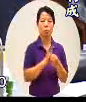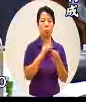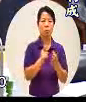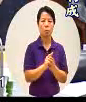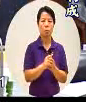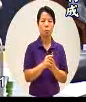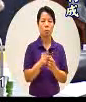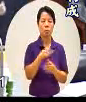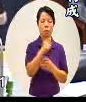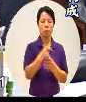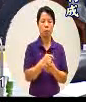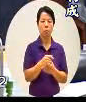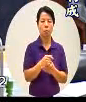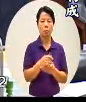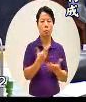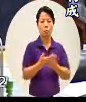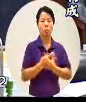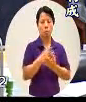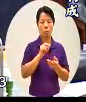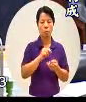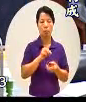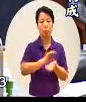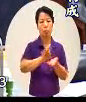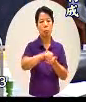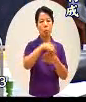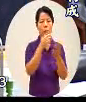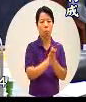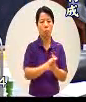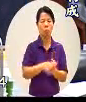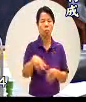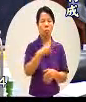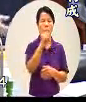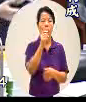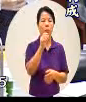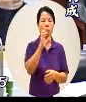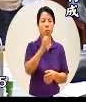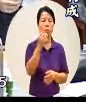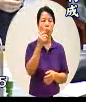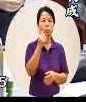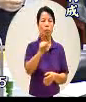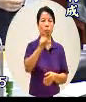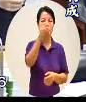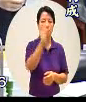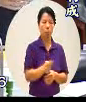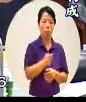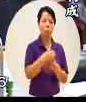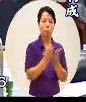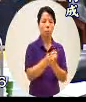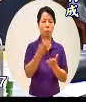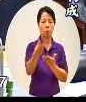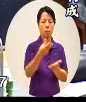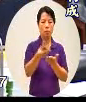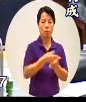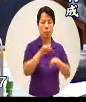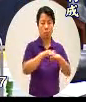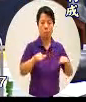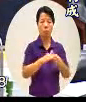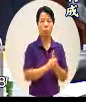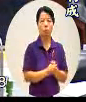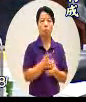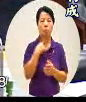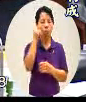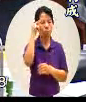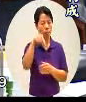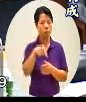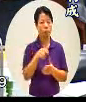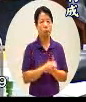的收支，你看他举债295亿他就还295亿。结果我心内是在